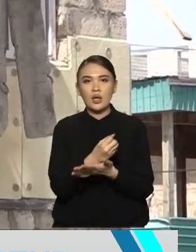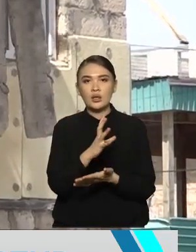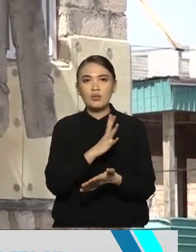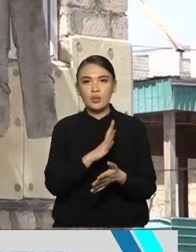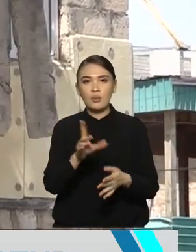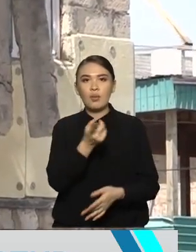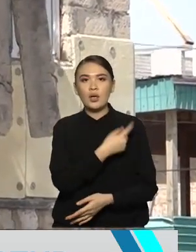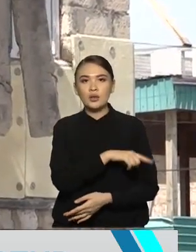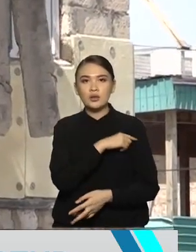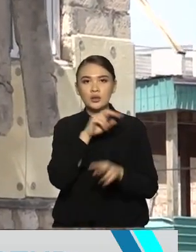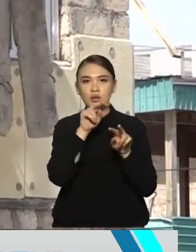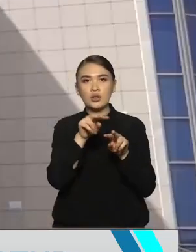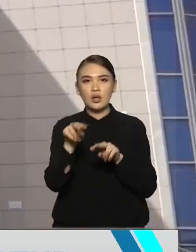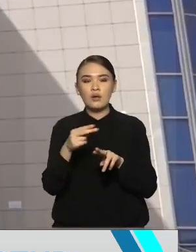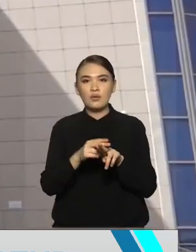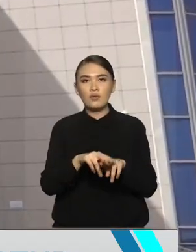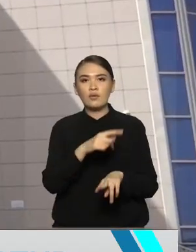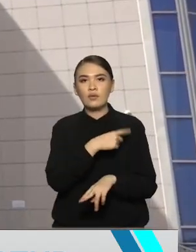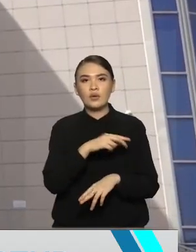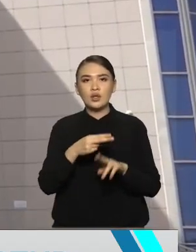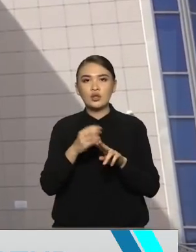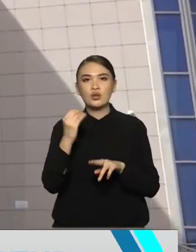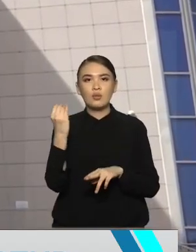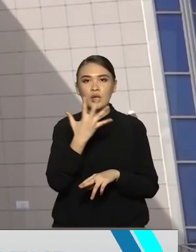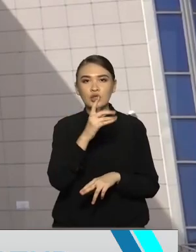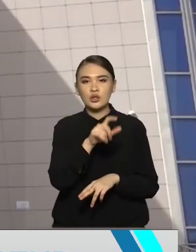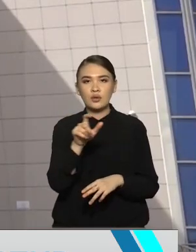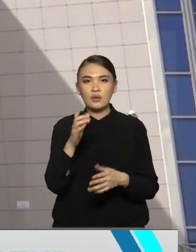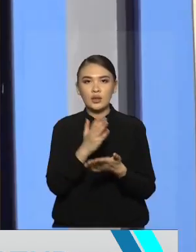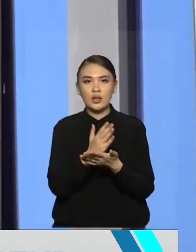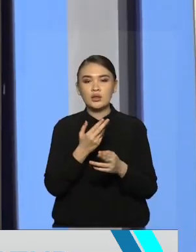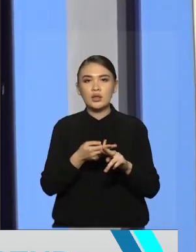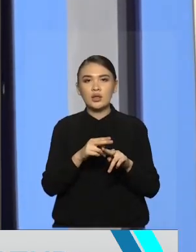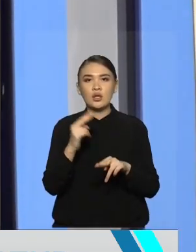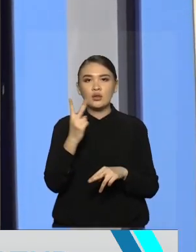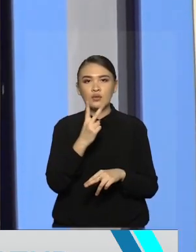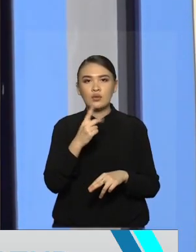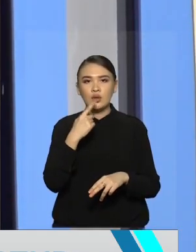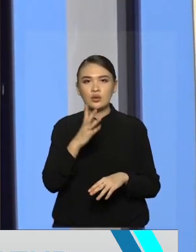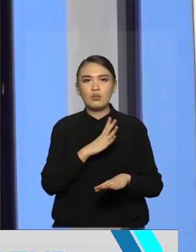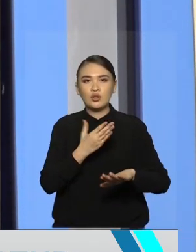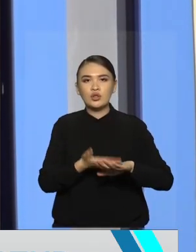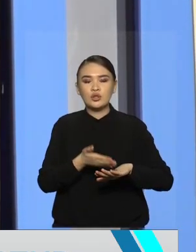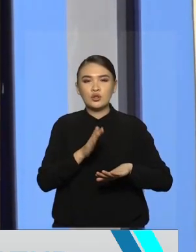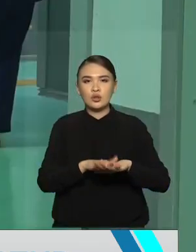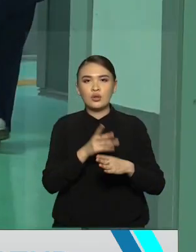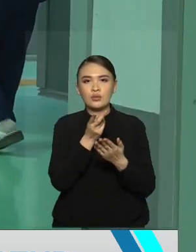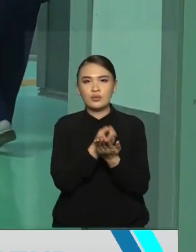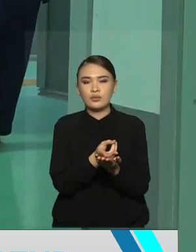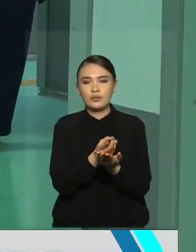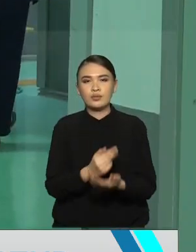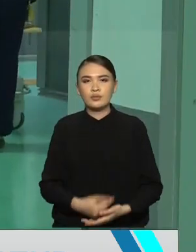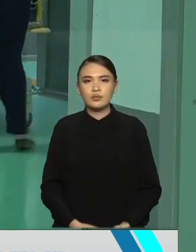жанаузена под наблюдением врачей находится еще пять человек состояние двоих медики оценивают как тяжелое